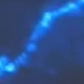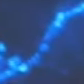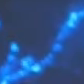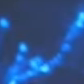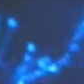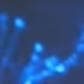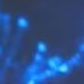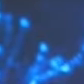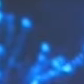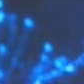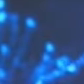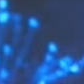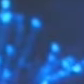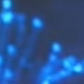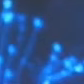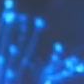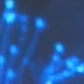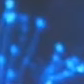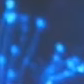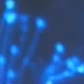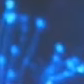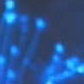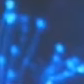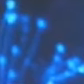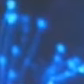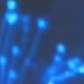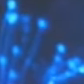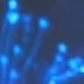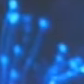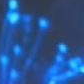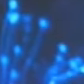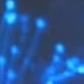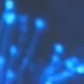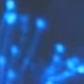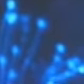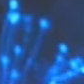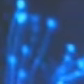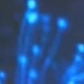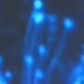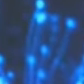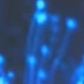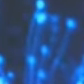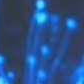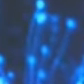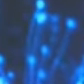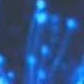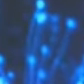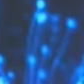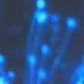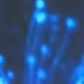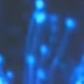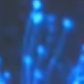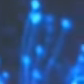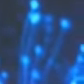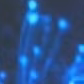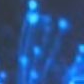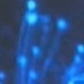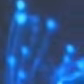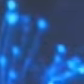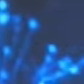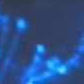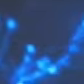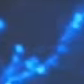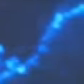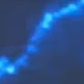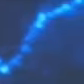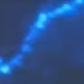pour l'accomplissement du septuple aux averses de bénédiction c'est ce que j'ai à dire est qu'elles s'appuient tous trois